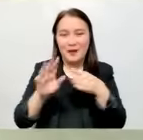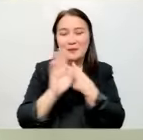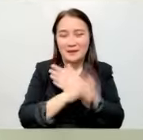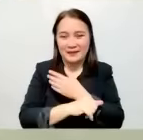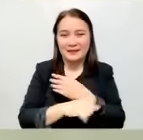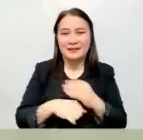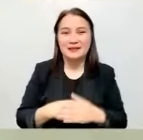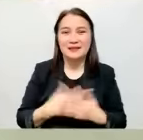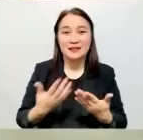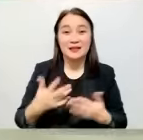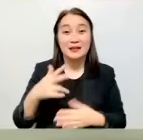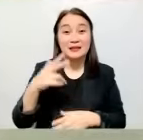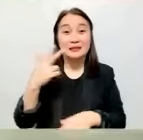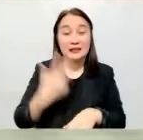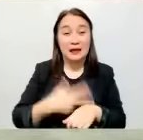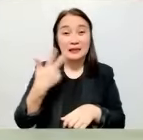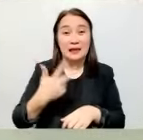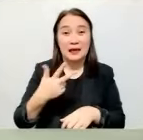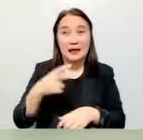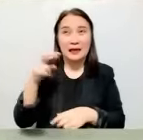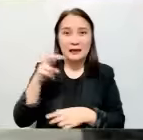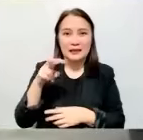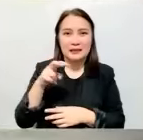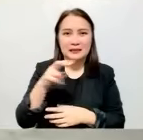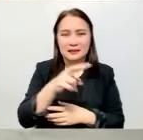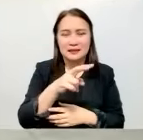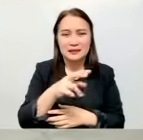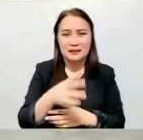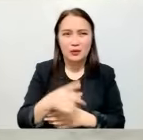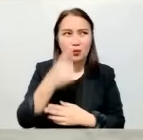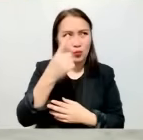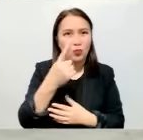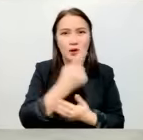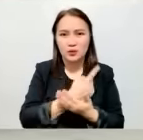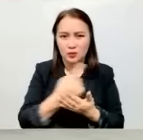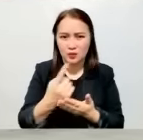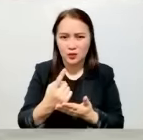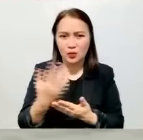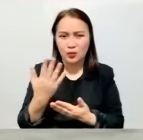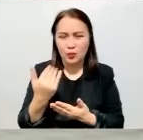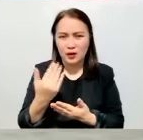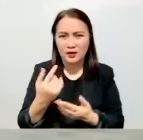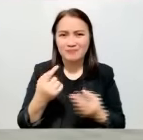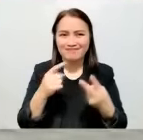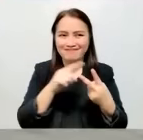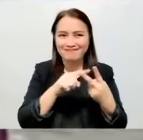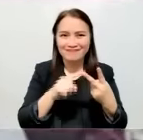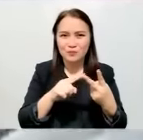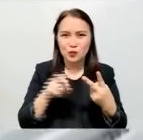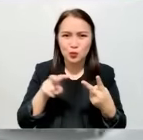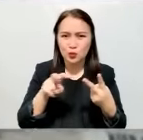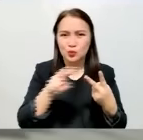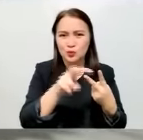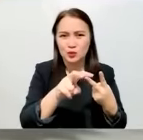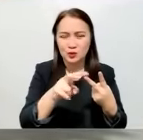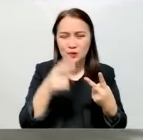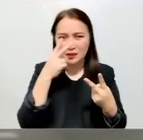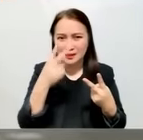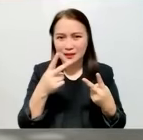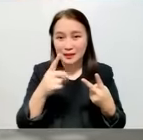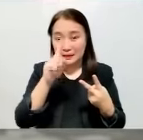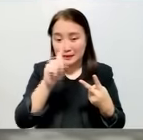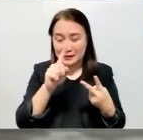ang 3rd ahas na nakita sa barangay sa loob lang ng 1 linggo. Ang naunang 2 sawa na tagpuan mismo sa loob ng